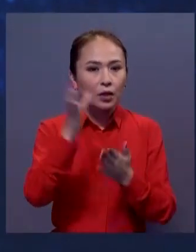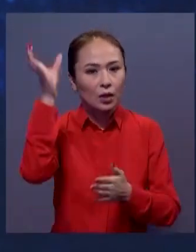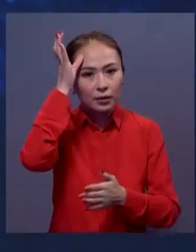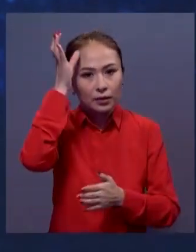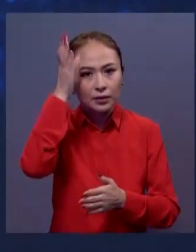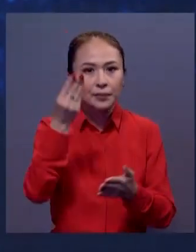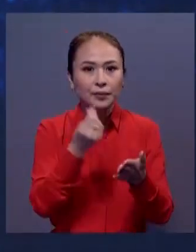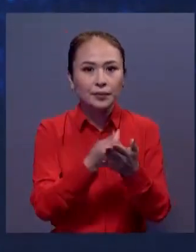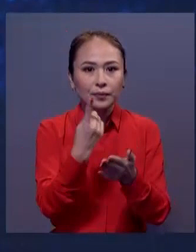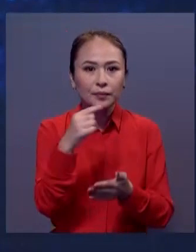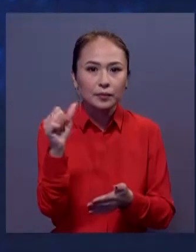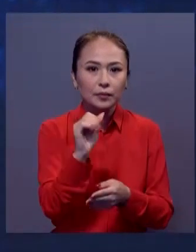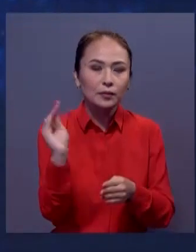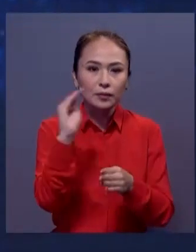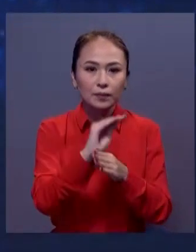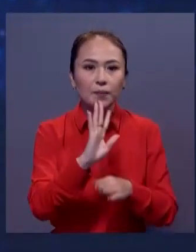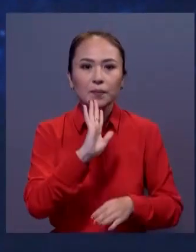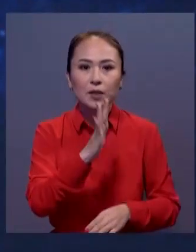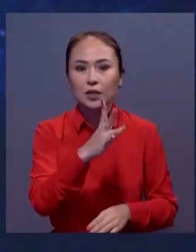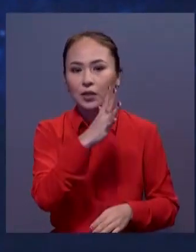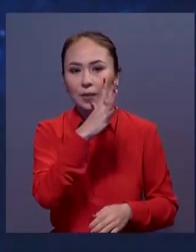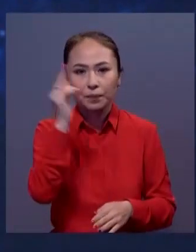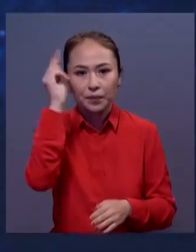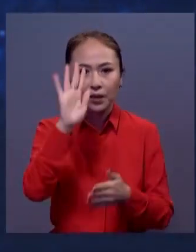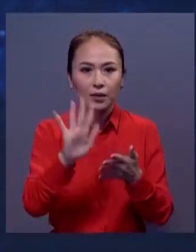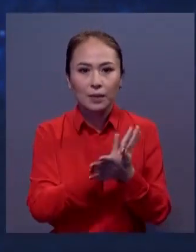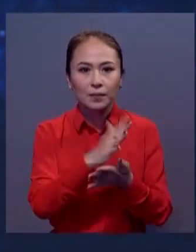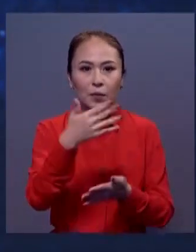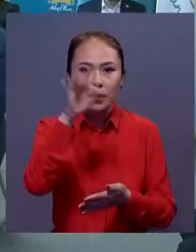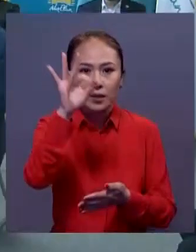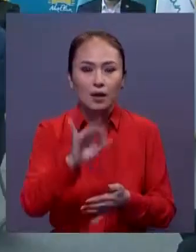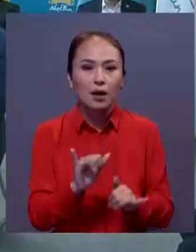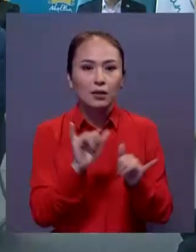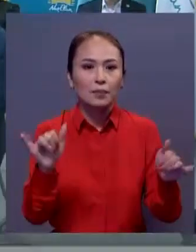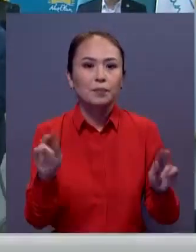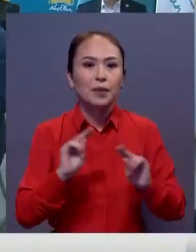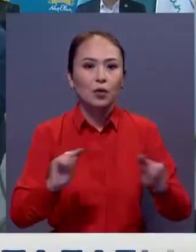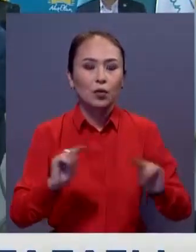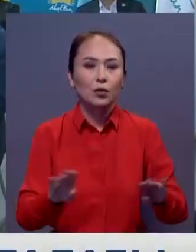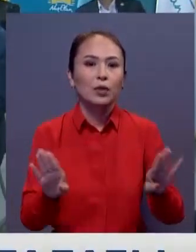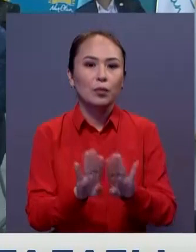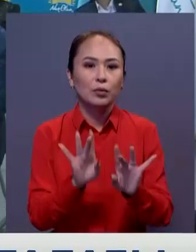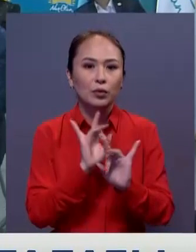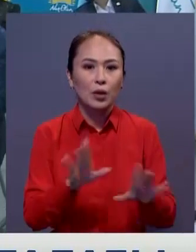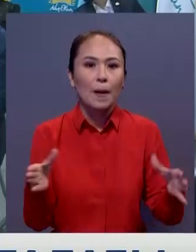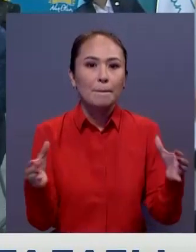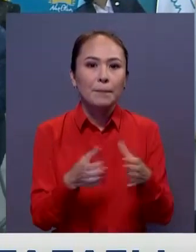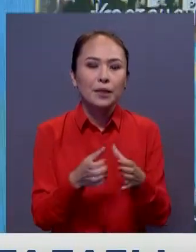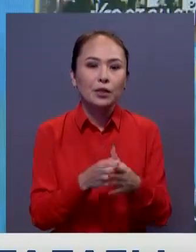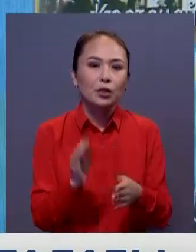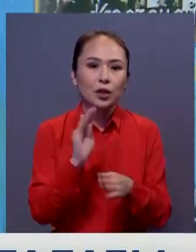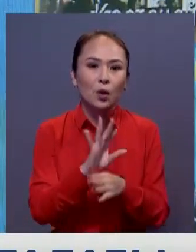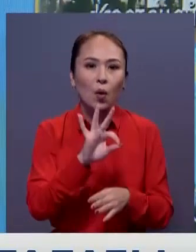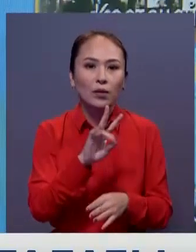докторанттардың шәкіртақысы 1,5 есе көбейіп. Алдағы 5 жыл ішінде білім гранттары 50%-ке артатынында педагогтар құптап отыр.